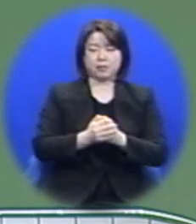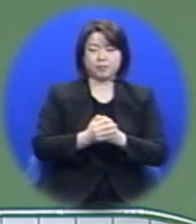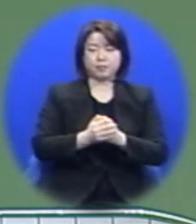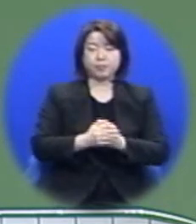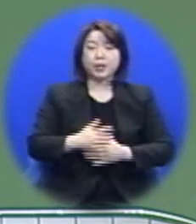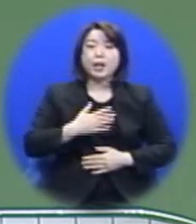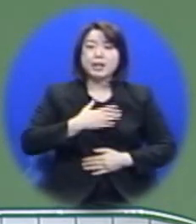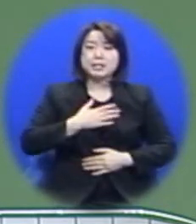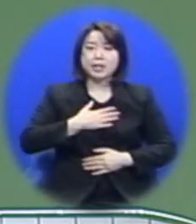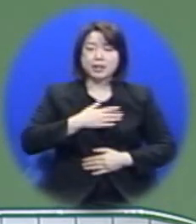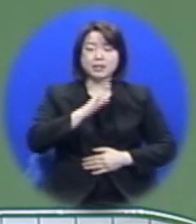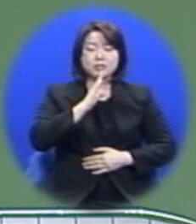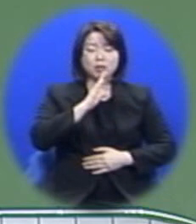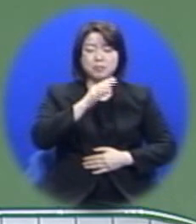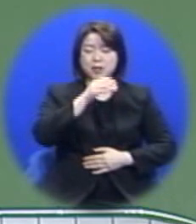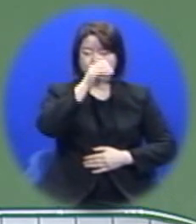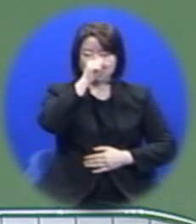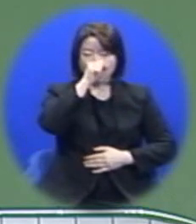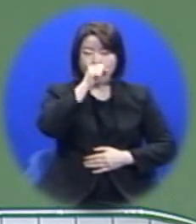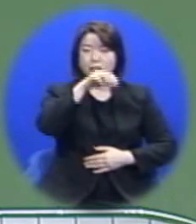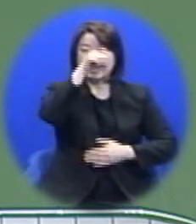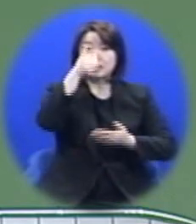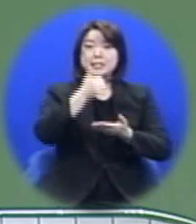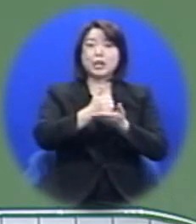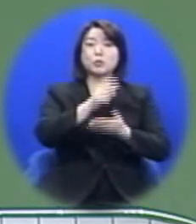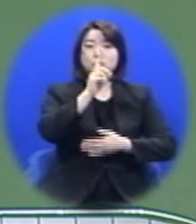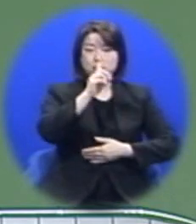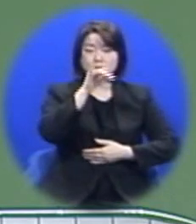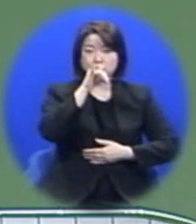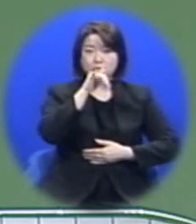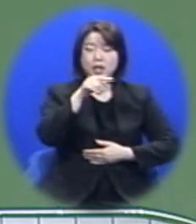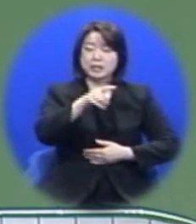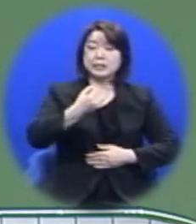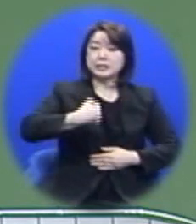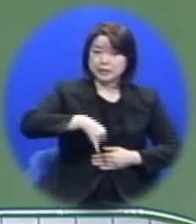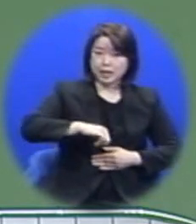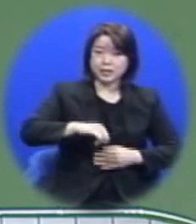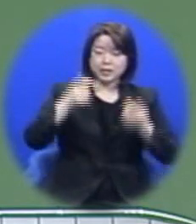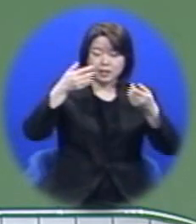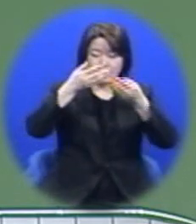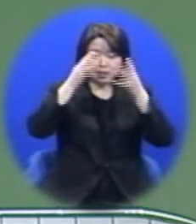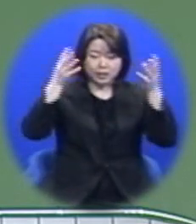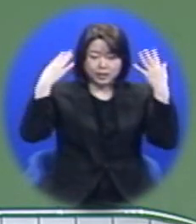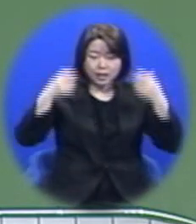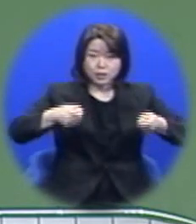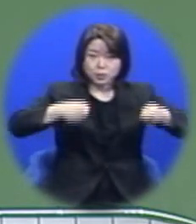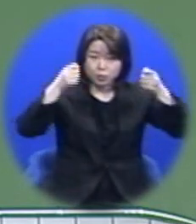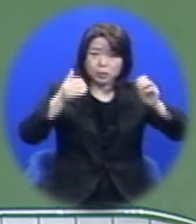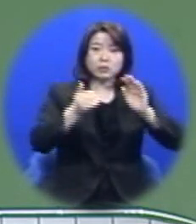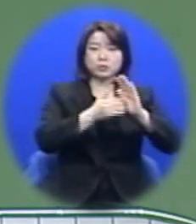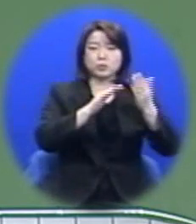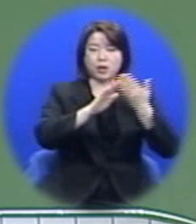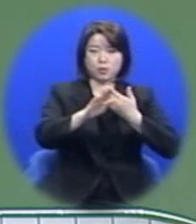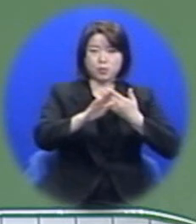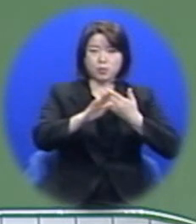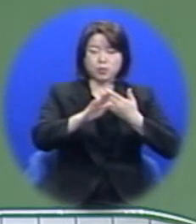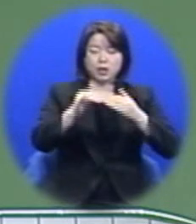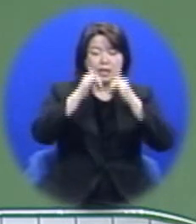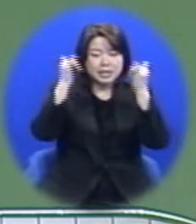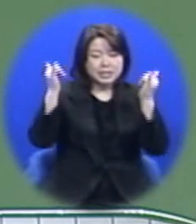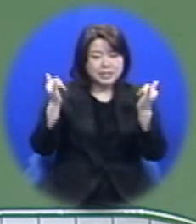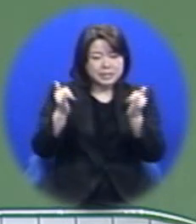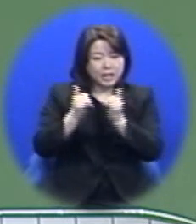분이 계신데 그분의 따님이 대학까지 졸업을 하고 이제는 사회생활을 할 때쯤